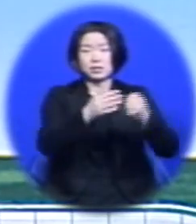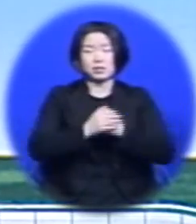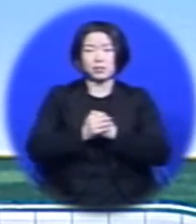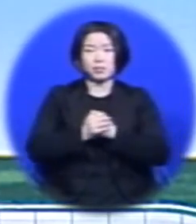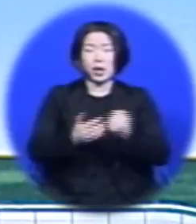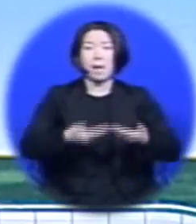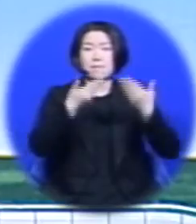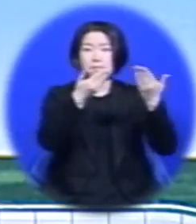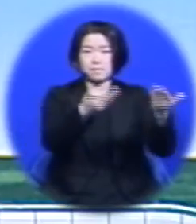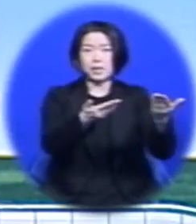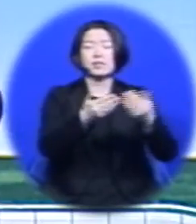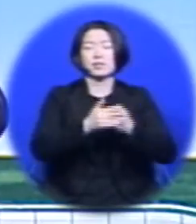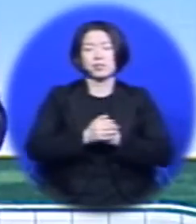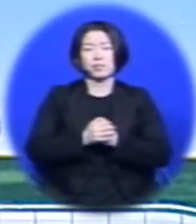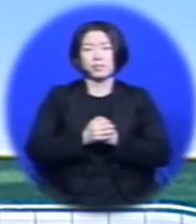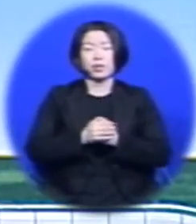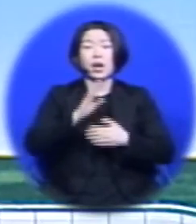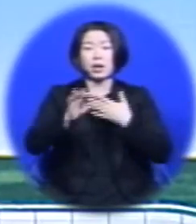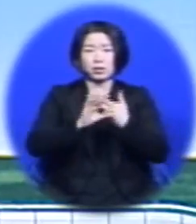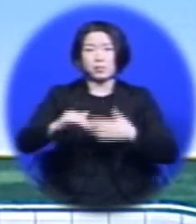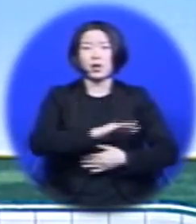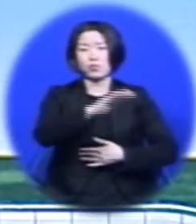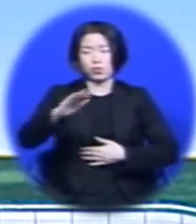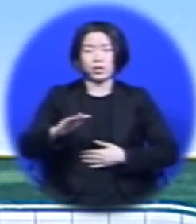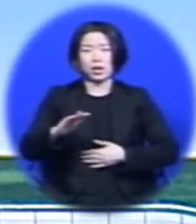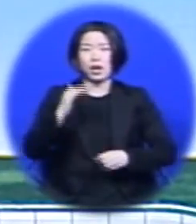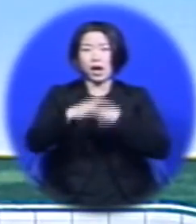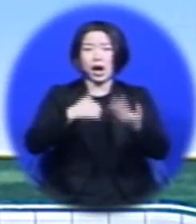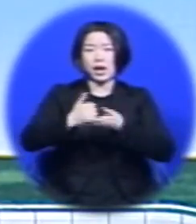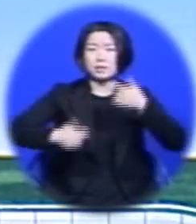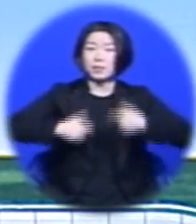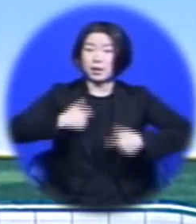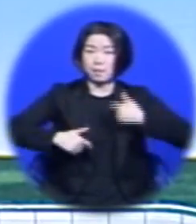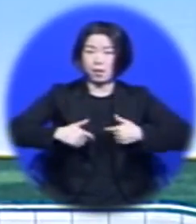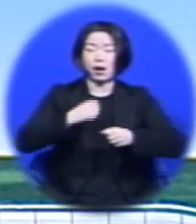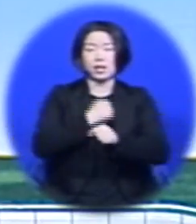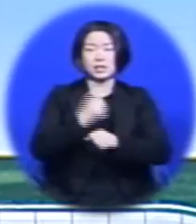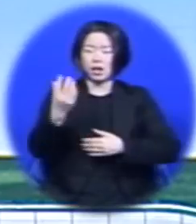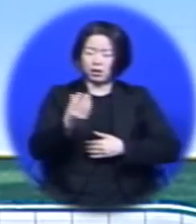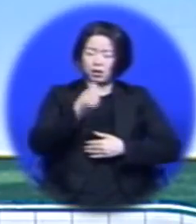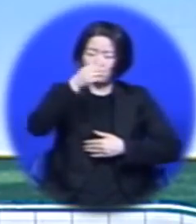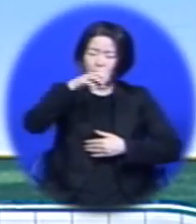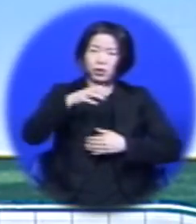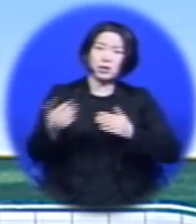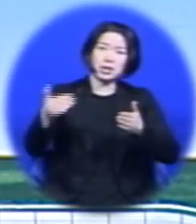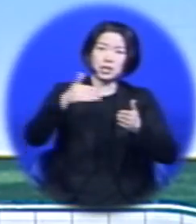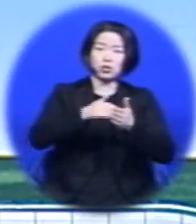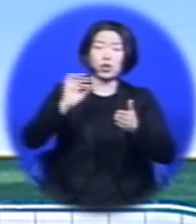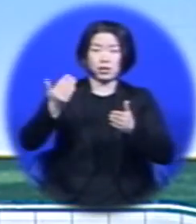바쳐야 한다는 겁니다 그러면 우리가 하나님이 기뻐하시는 거룩함에 이르게 된다는